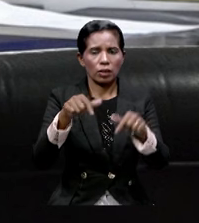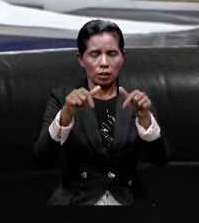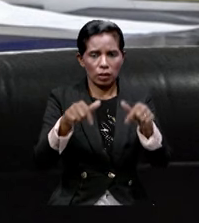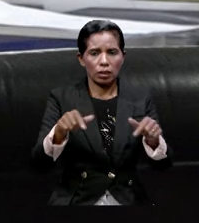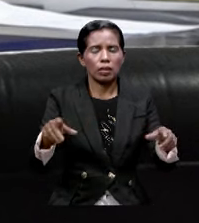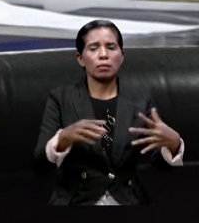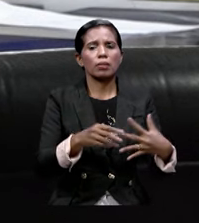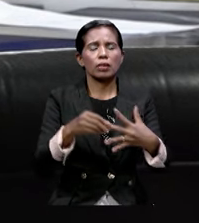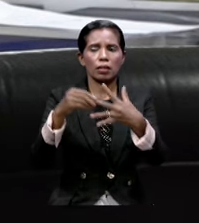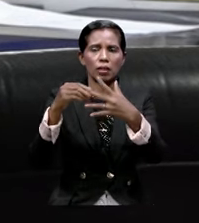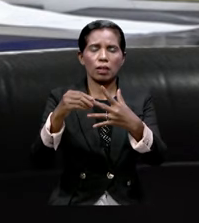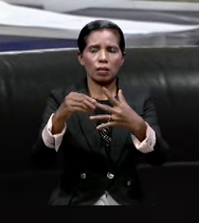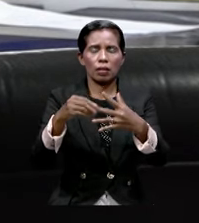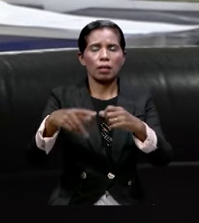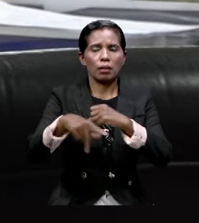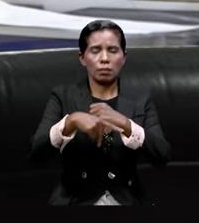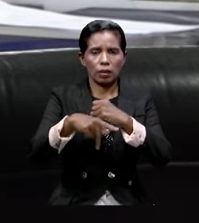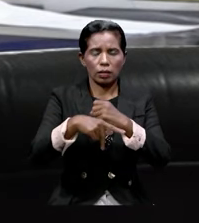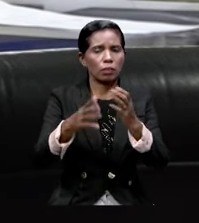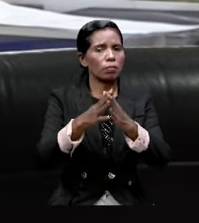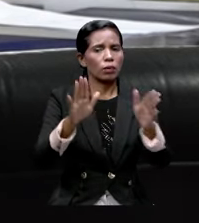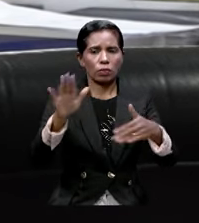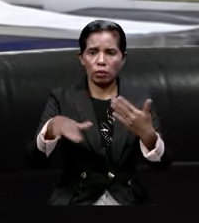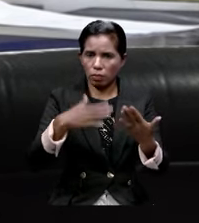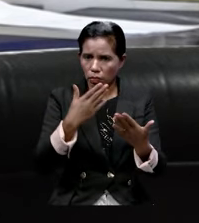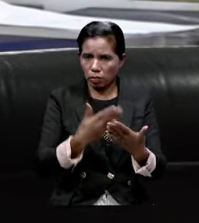ba bankada hotu-hotu,